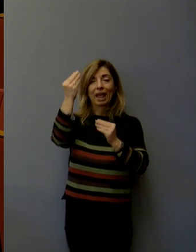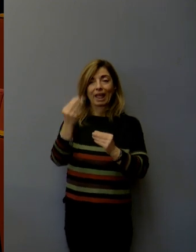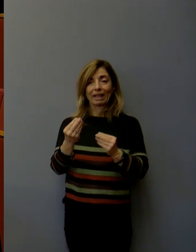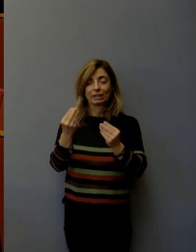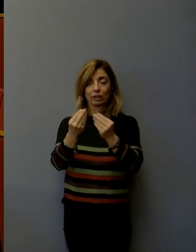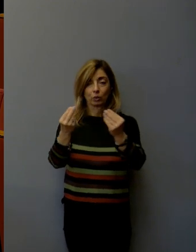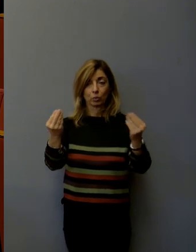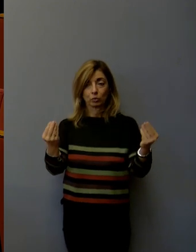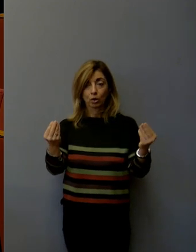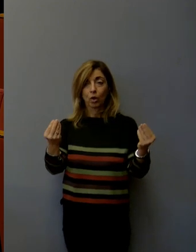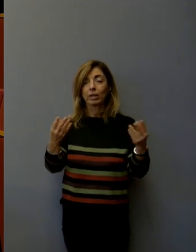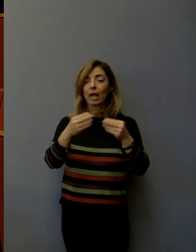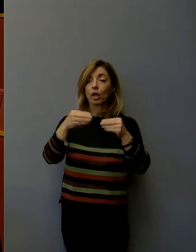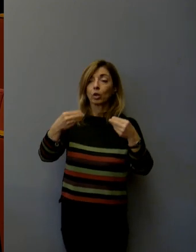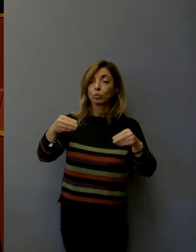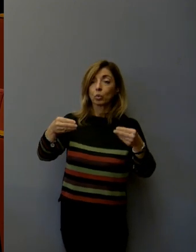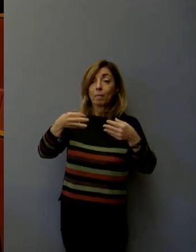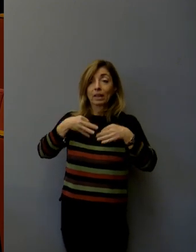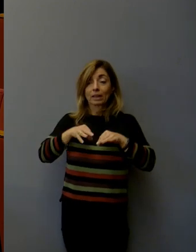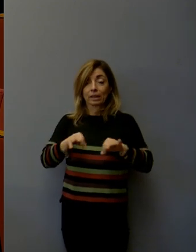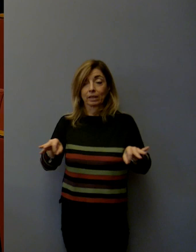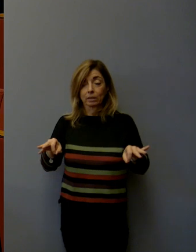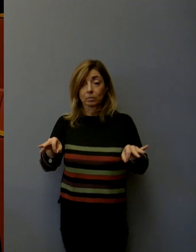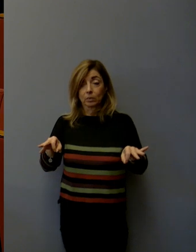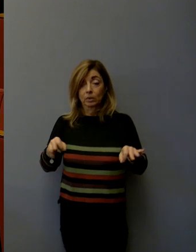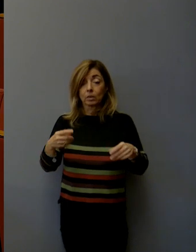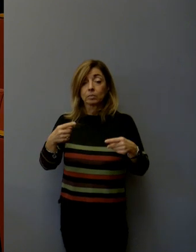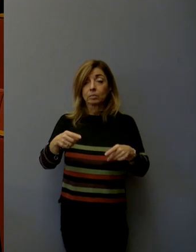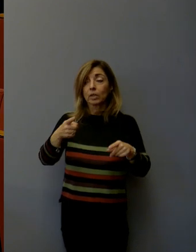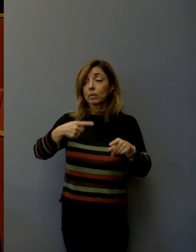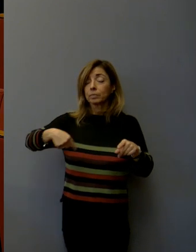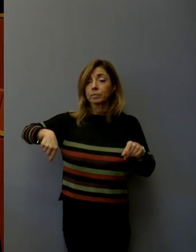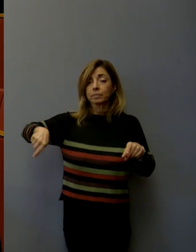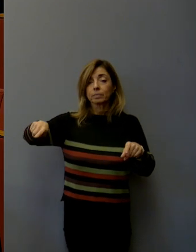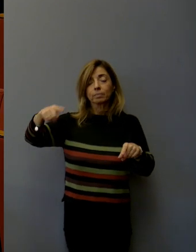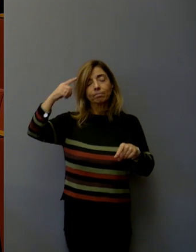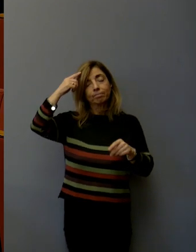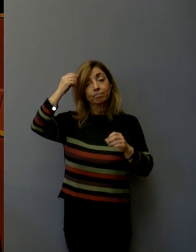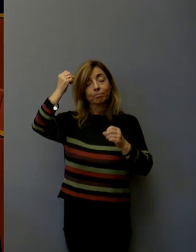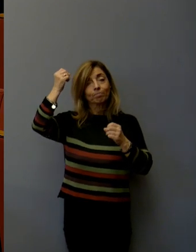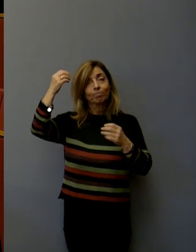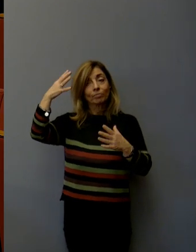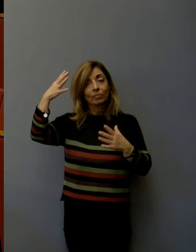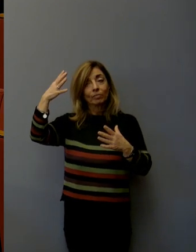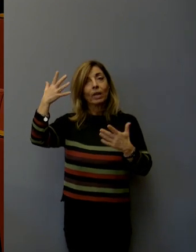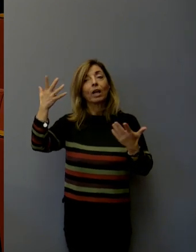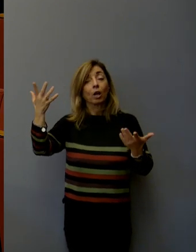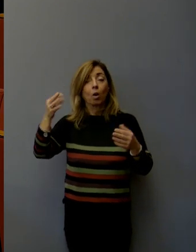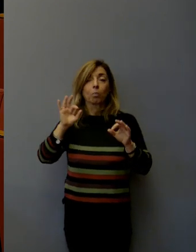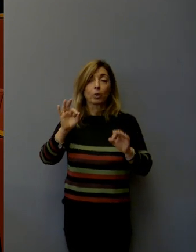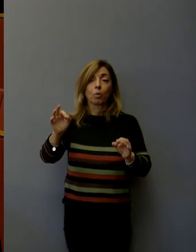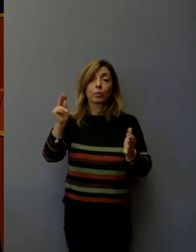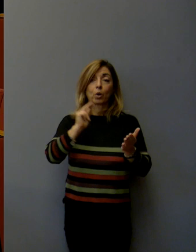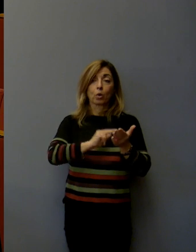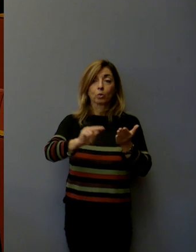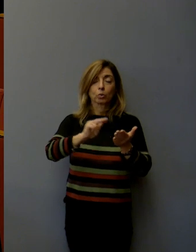cui uno dispone quindi Chiaramente la mente della maggior parte di noi Viene Chiaramente la scuola perché sappiamo